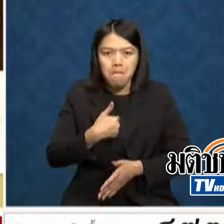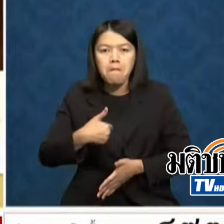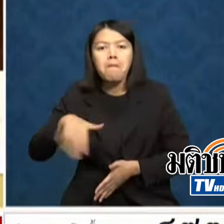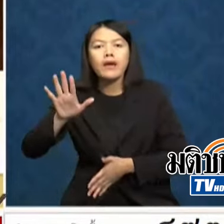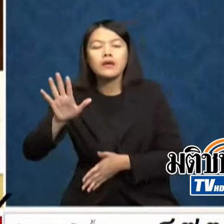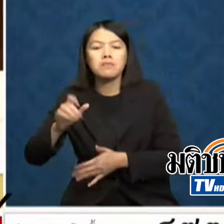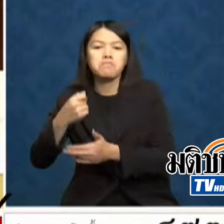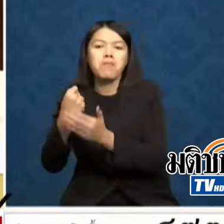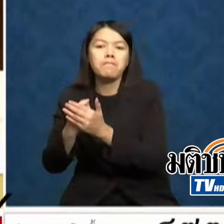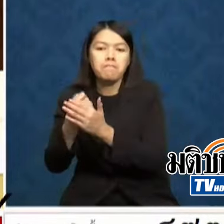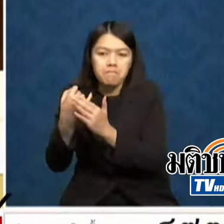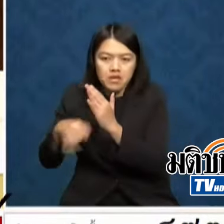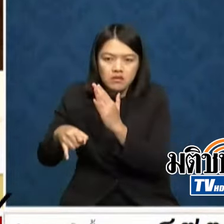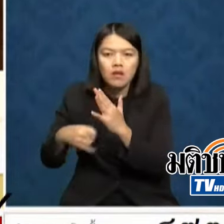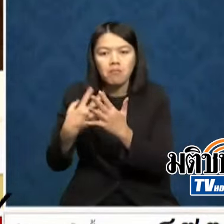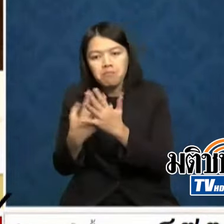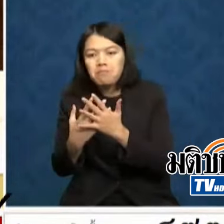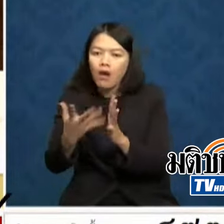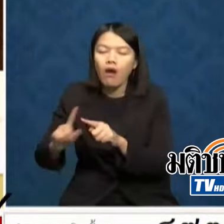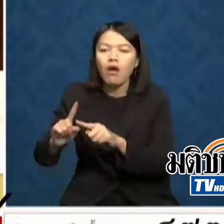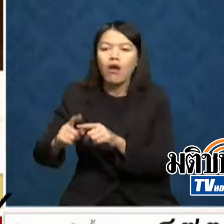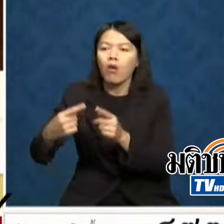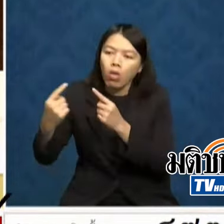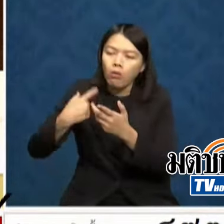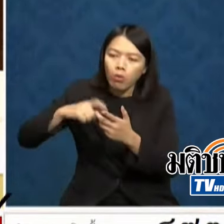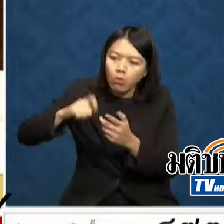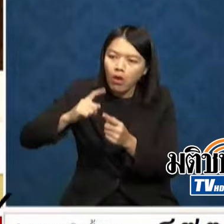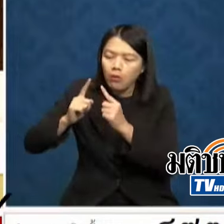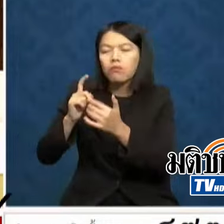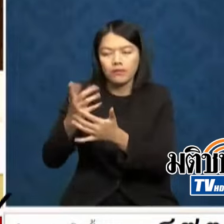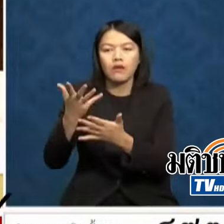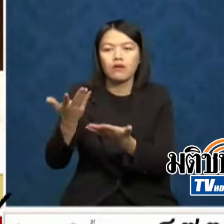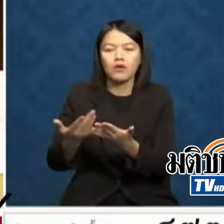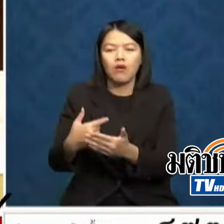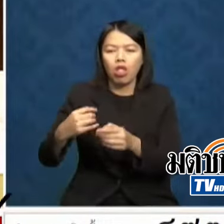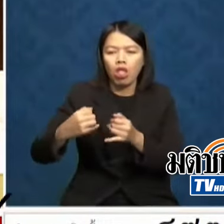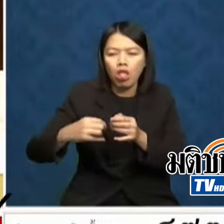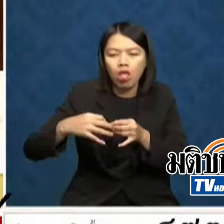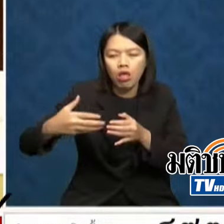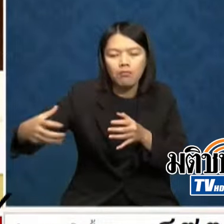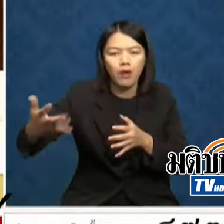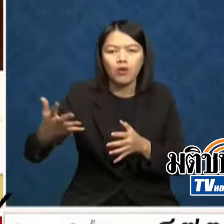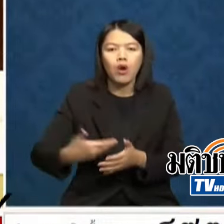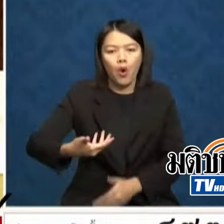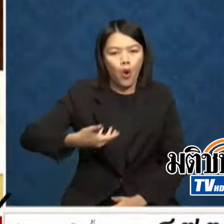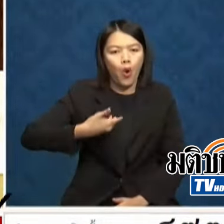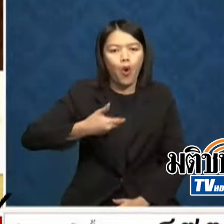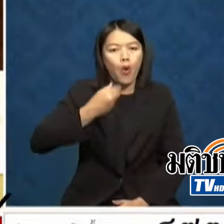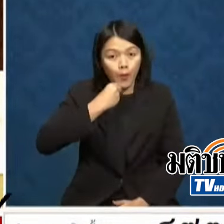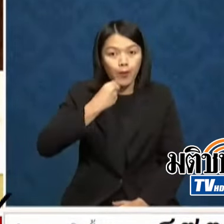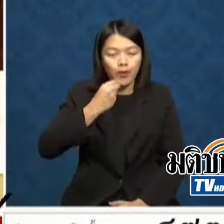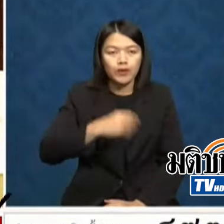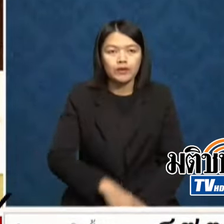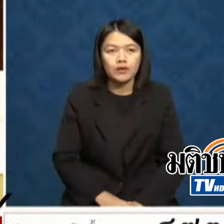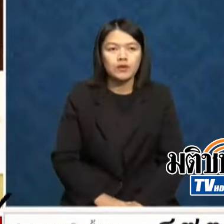ขอไปดำเนินคดีเพราะตัวเองเห็นว่าไม่อยากให้คดียืดเยื้อซึ่งก็มาขอที่สภาทุกครั้ง